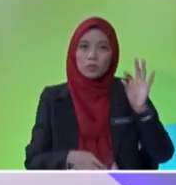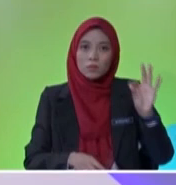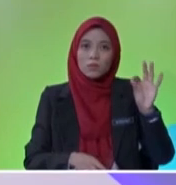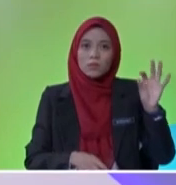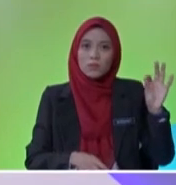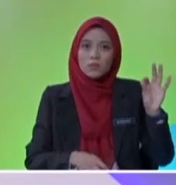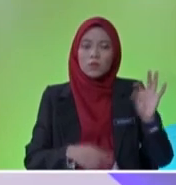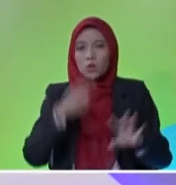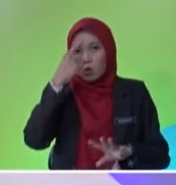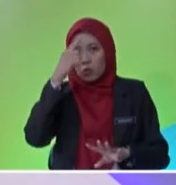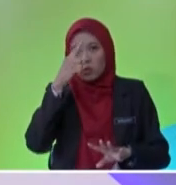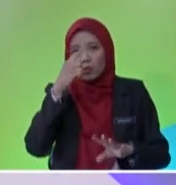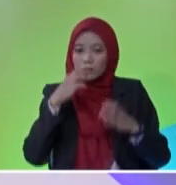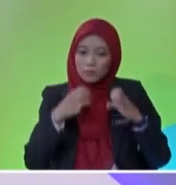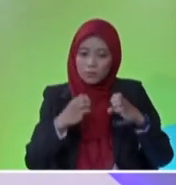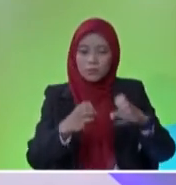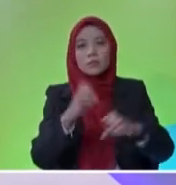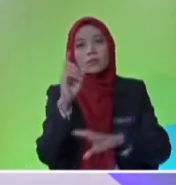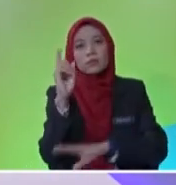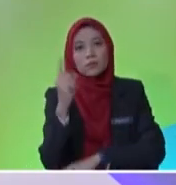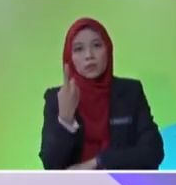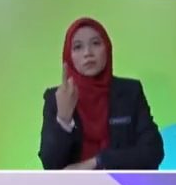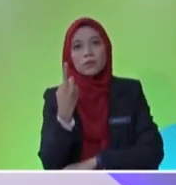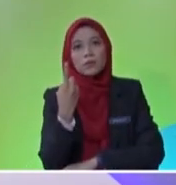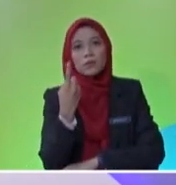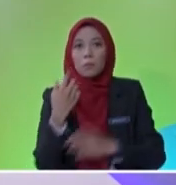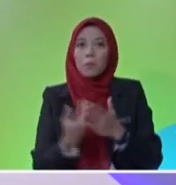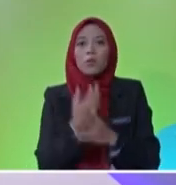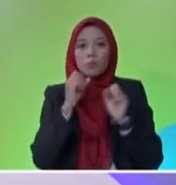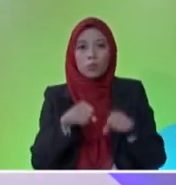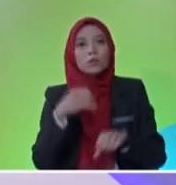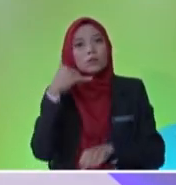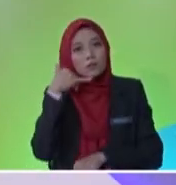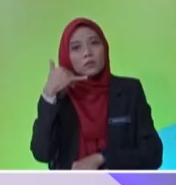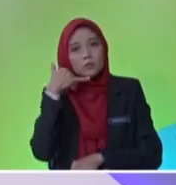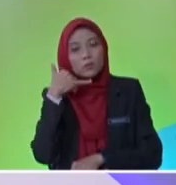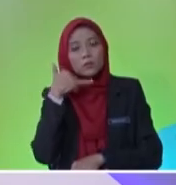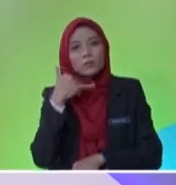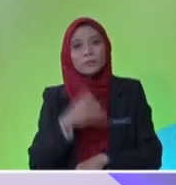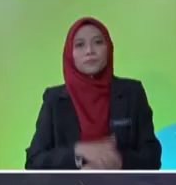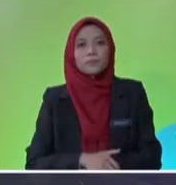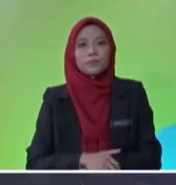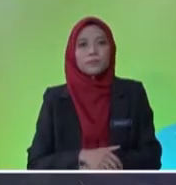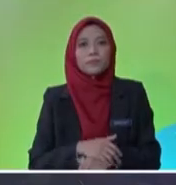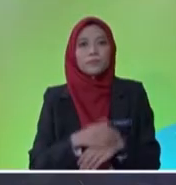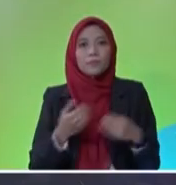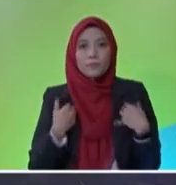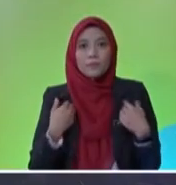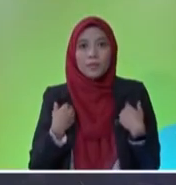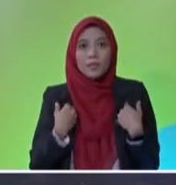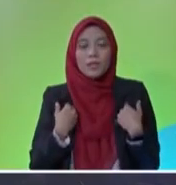berlaku sebarang bentuk kecemasan ini ya baru kita boleh menghubungi akhir baik sehingga